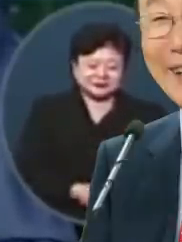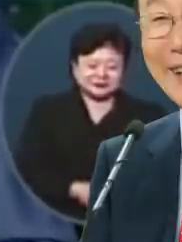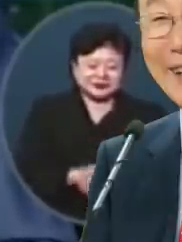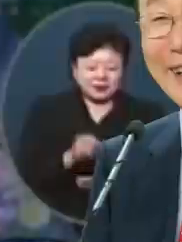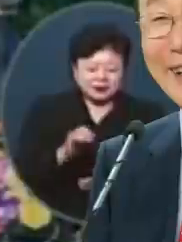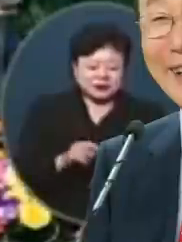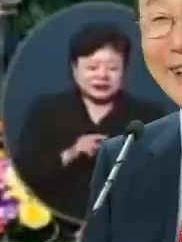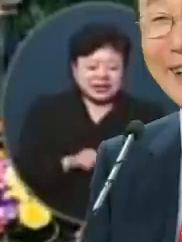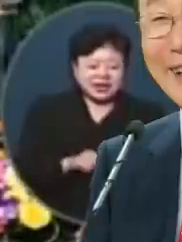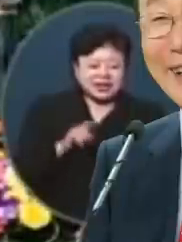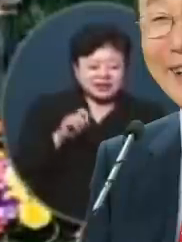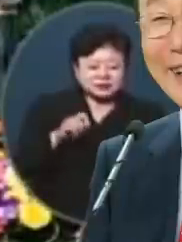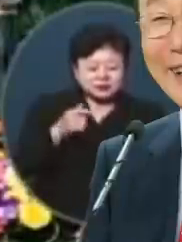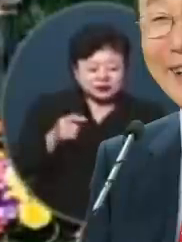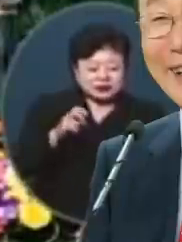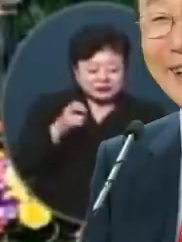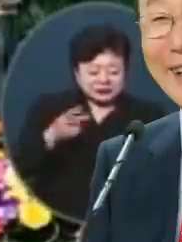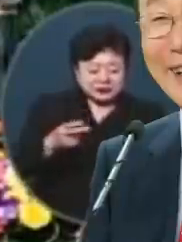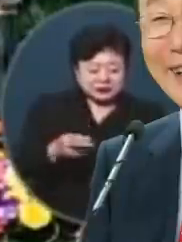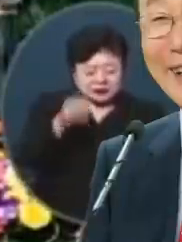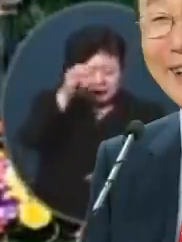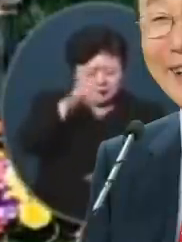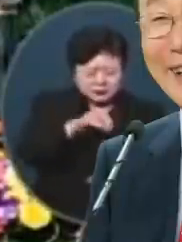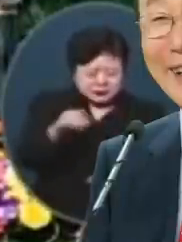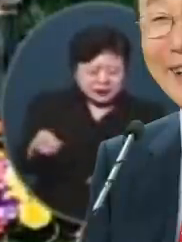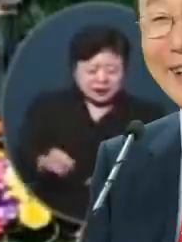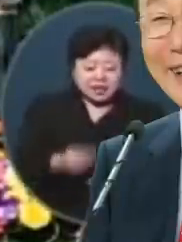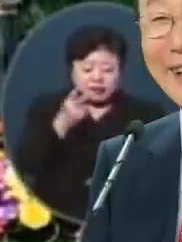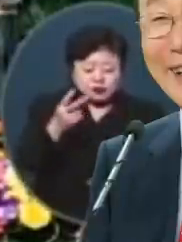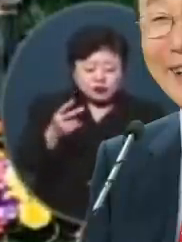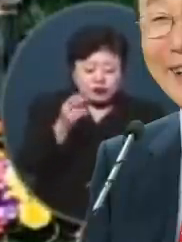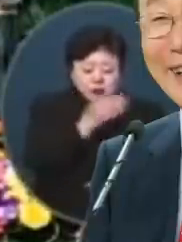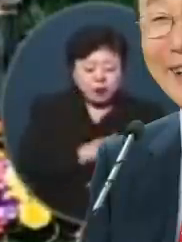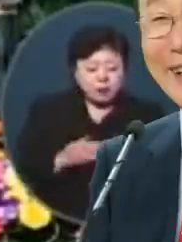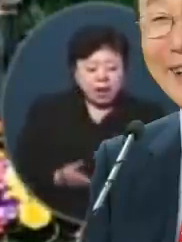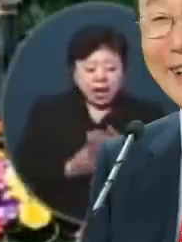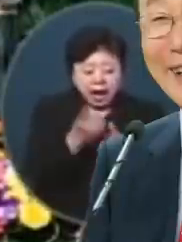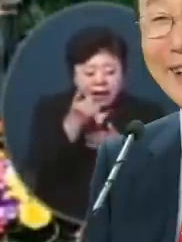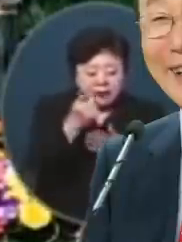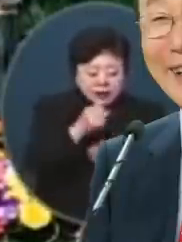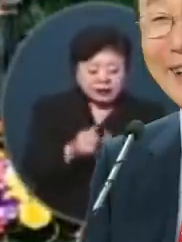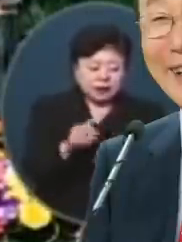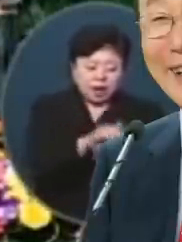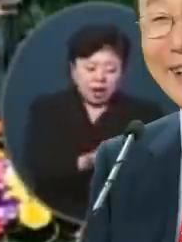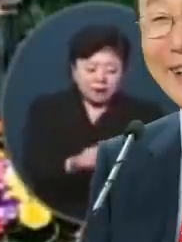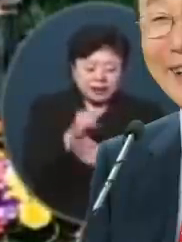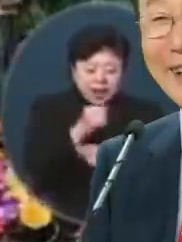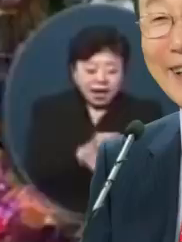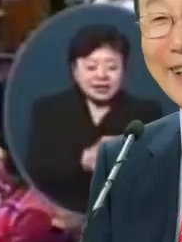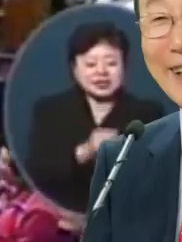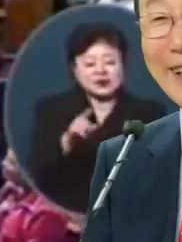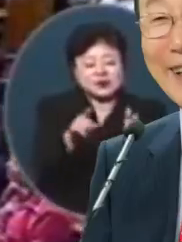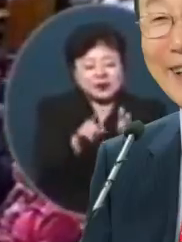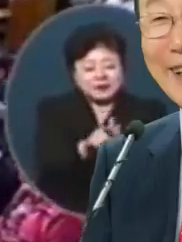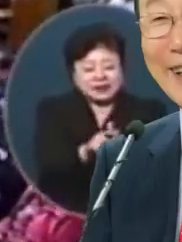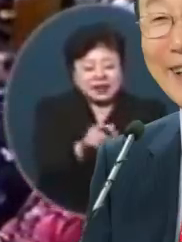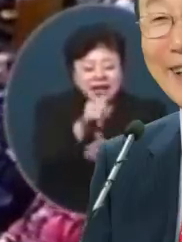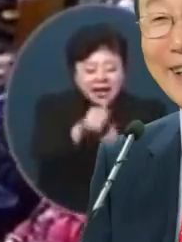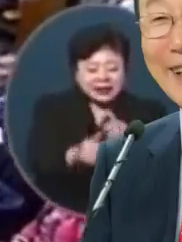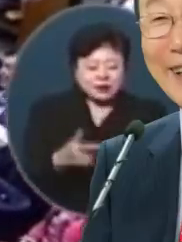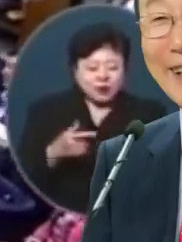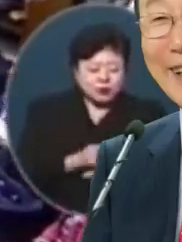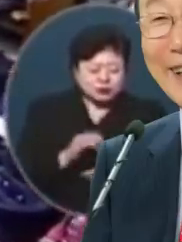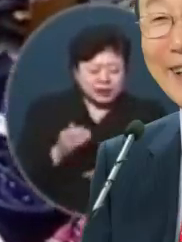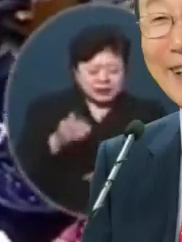2장 12절로 22절에 보면 또 십자가로 이 둘을 한 몸으로 하나님과 화목하게 하려 하심이라. 하나님과